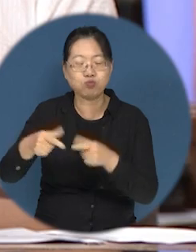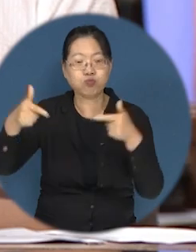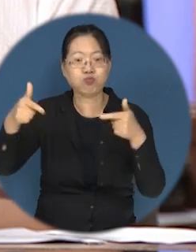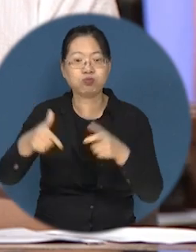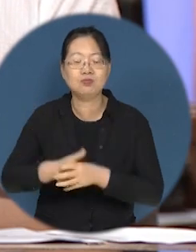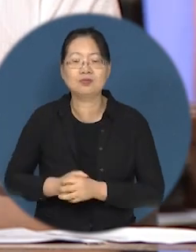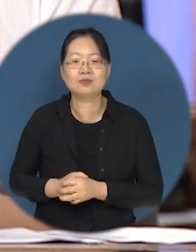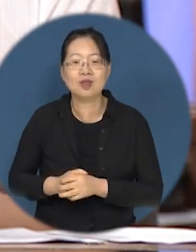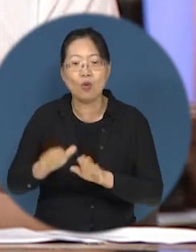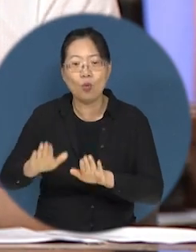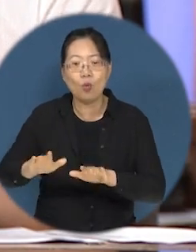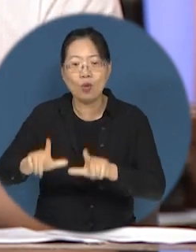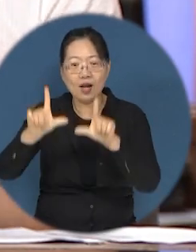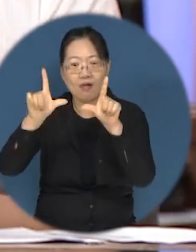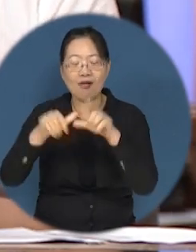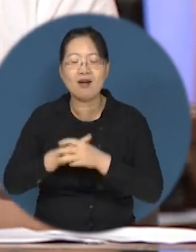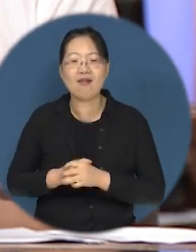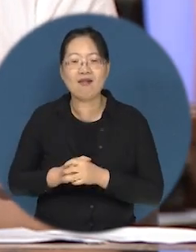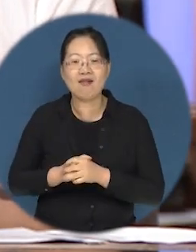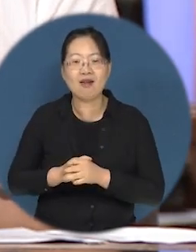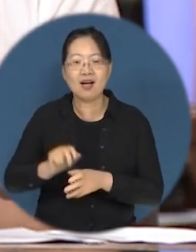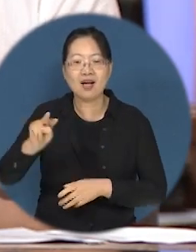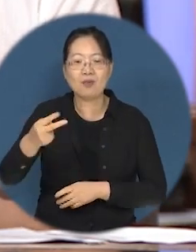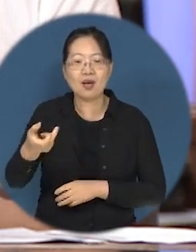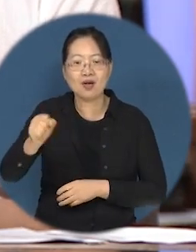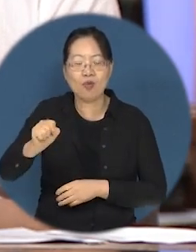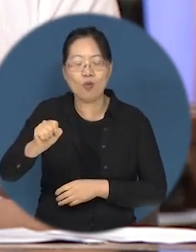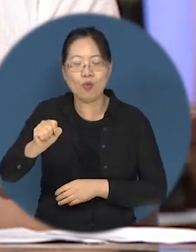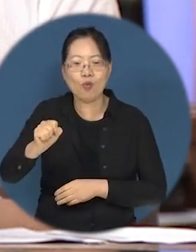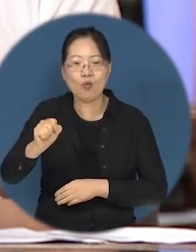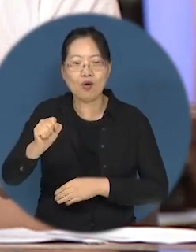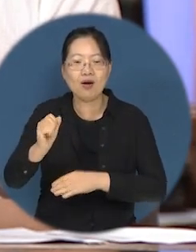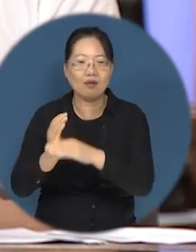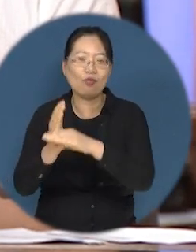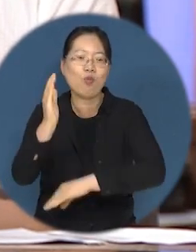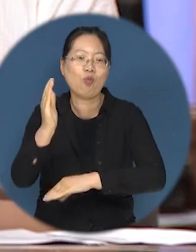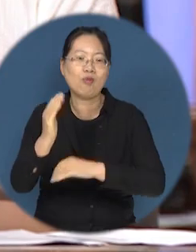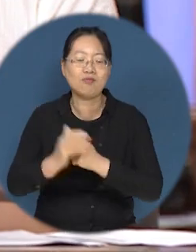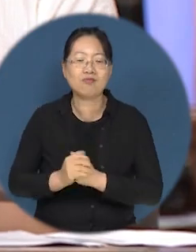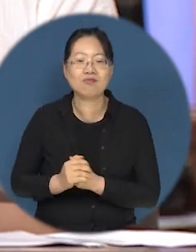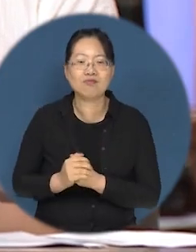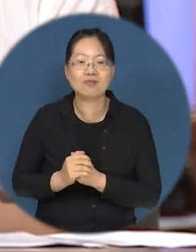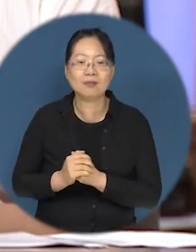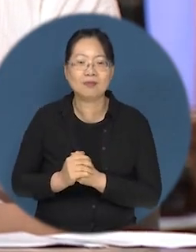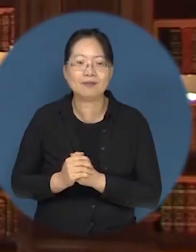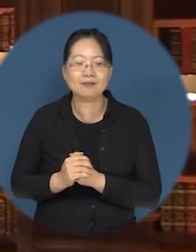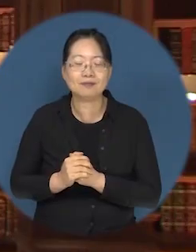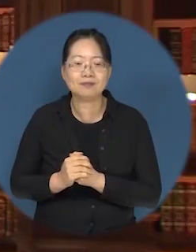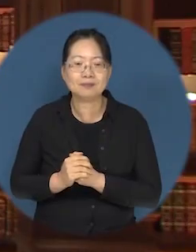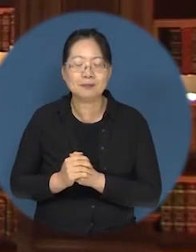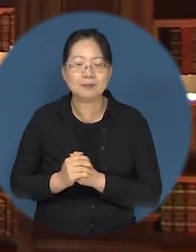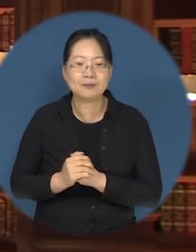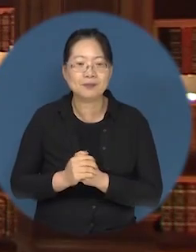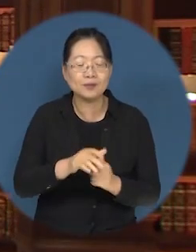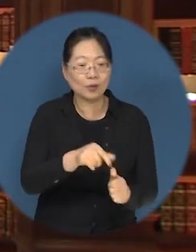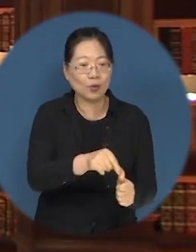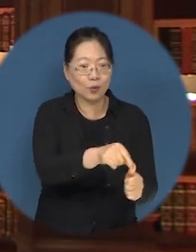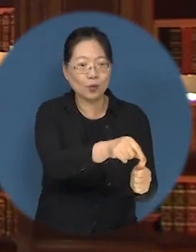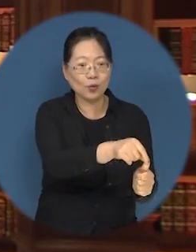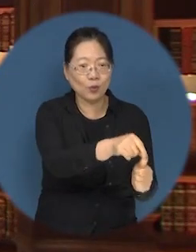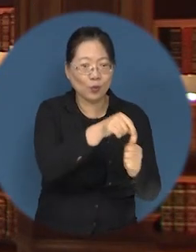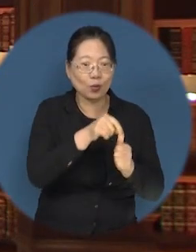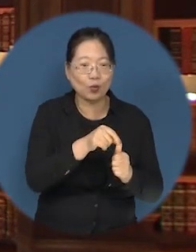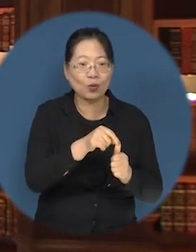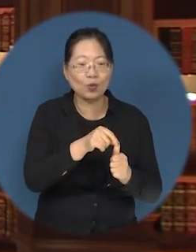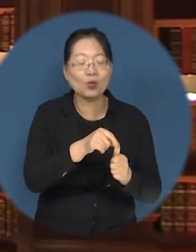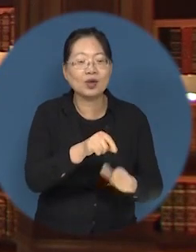늘어났고요. 와. 예, 금년에는 지금 200억 원이 넘을 거로 예상을 하고 있습니다. 그럼 거기 지금 그 고용돼 있는